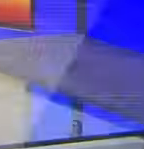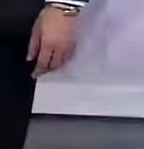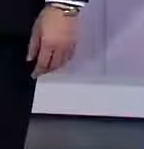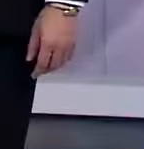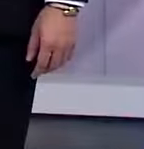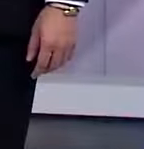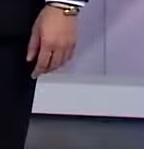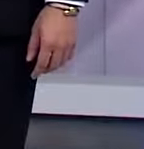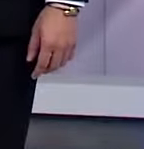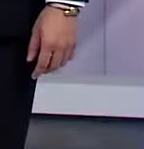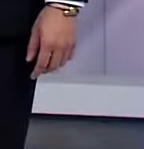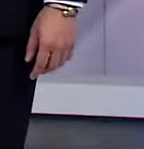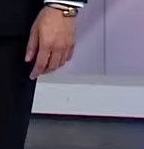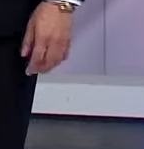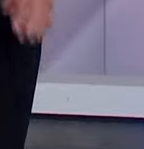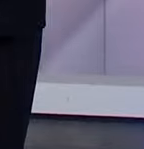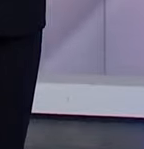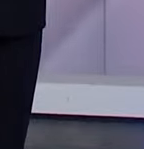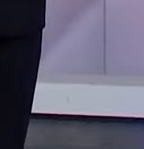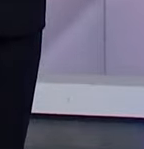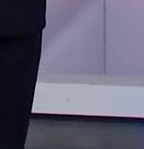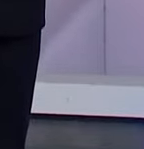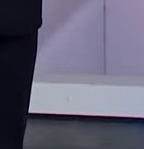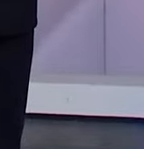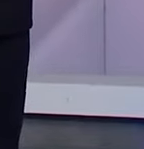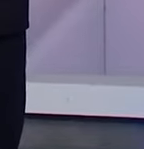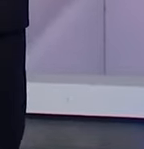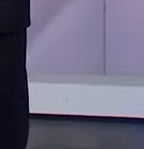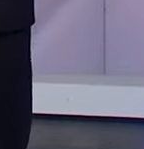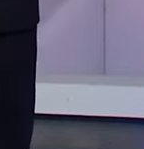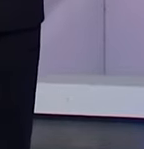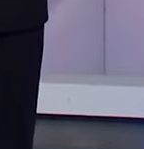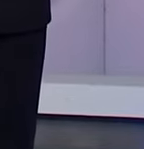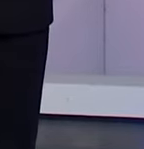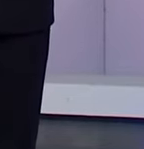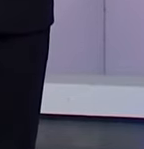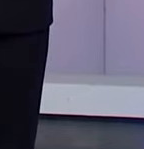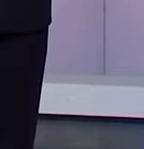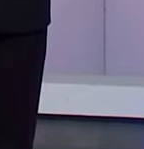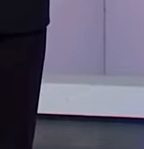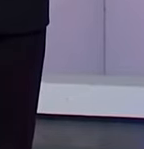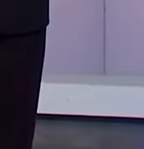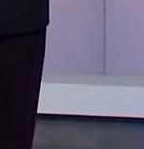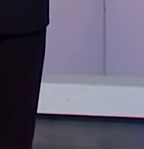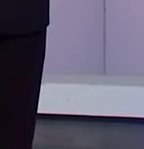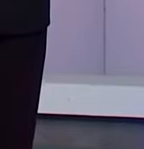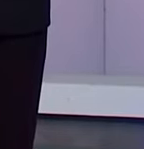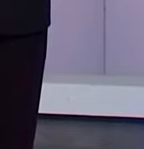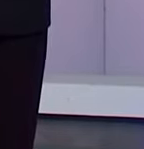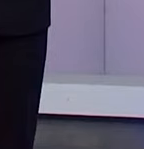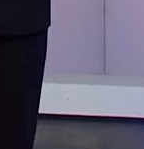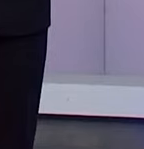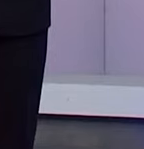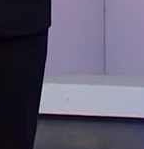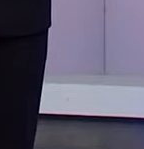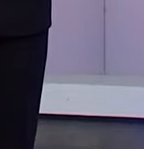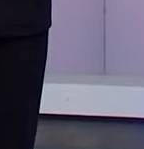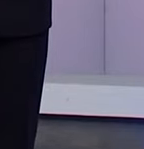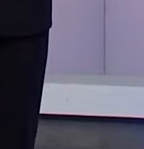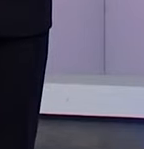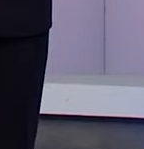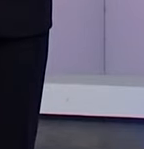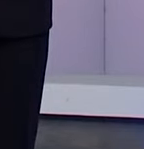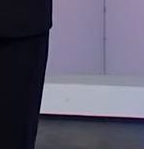Iya. Salamat, Iya. Bago po tayo magtapos, gusto po namin ipaabot ang aming taus-pusong pasasalamat sa lahat